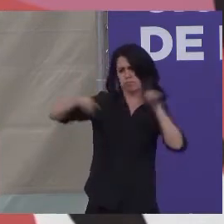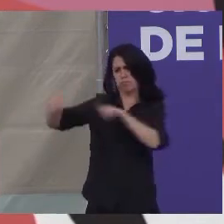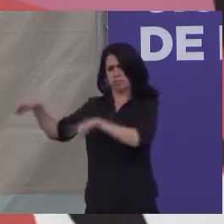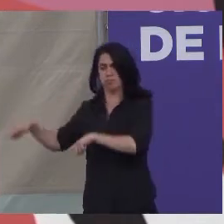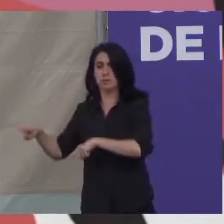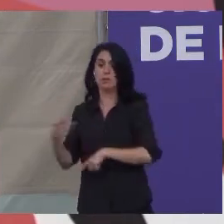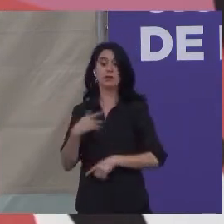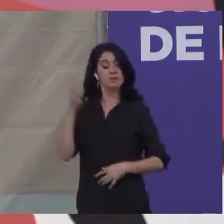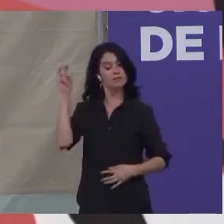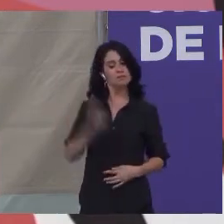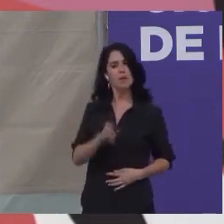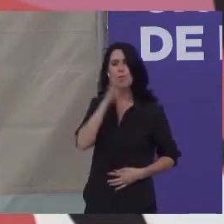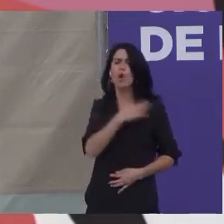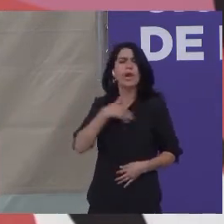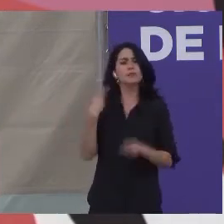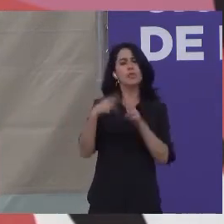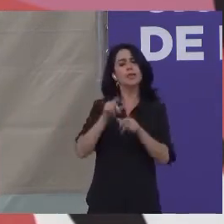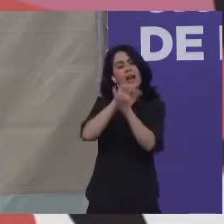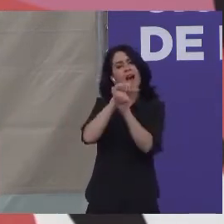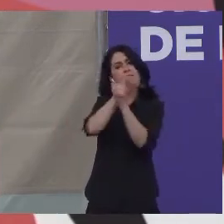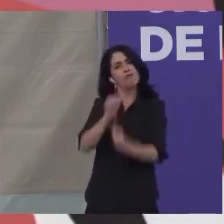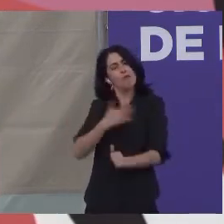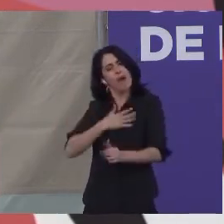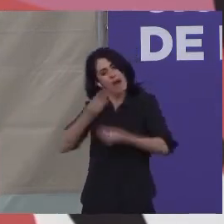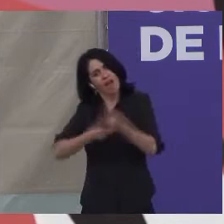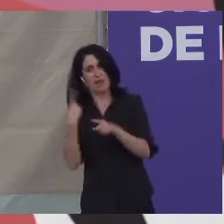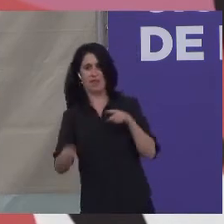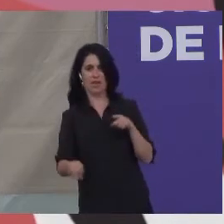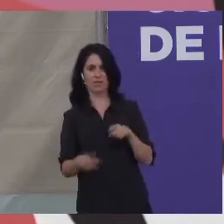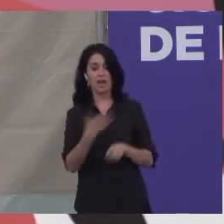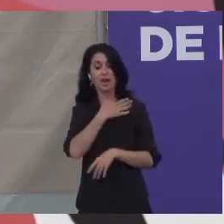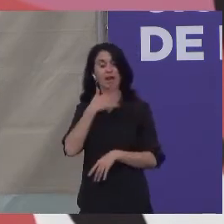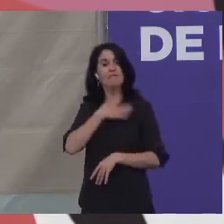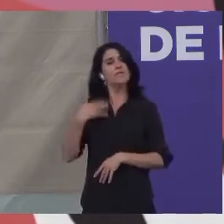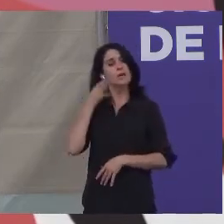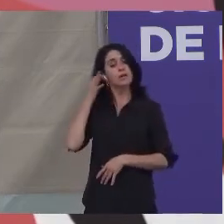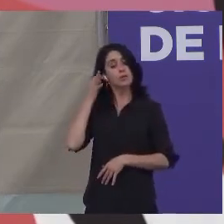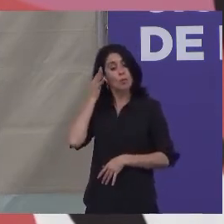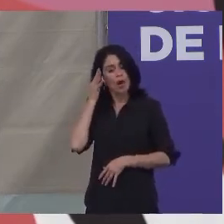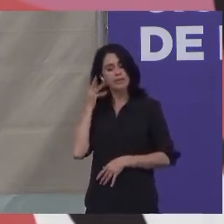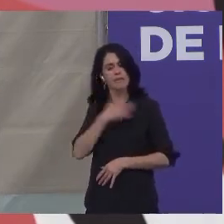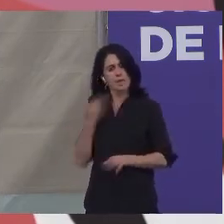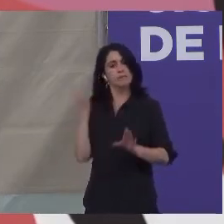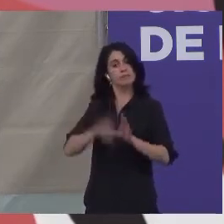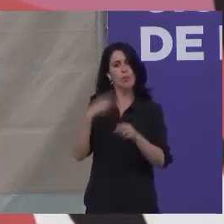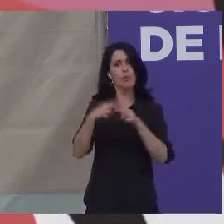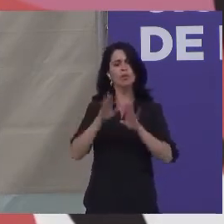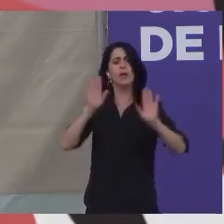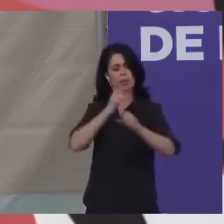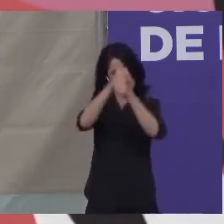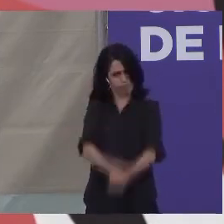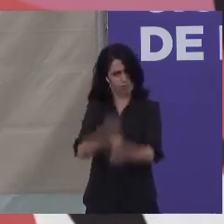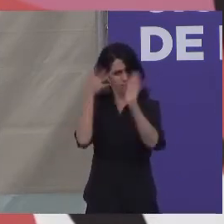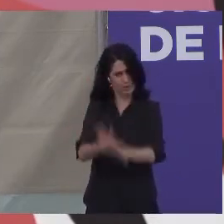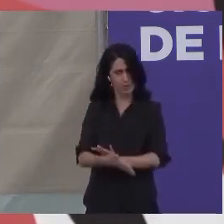per a fer política d'una altra manera, dones que venim a la política per a quedar-nos, dones